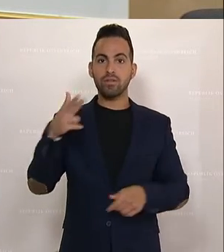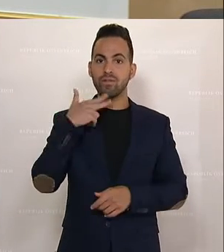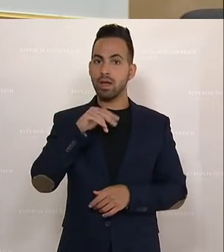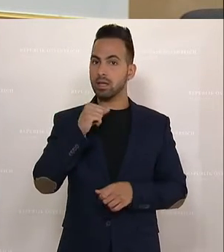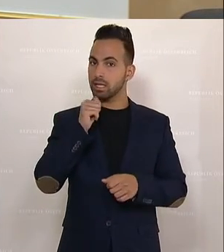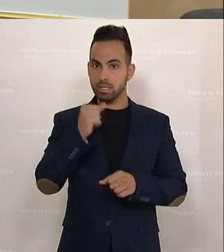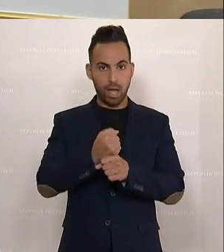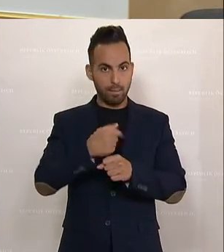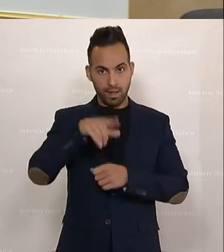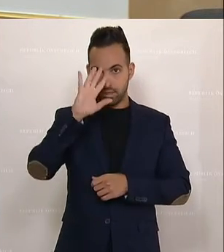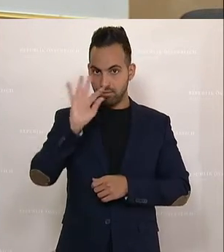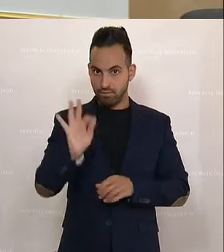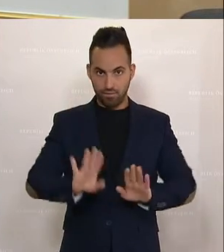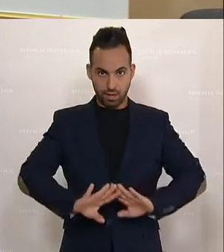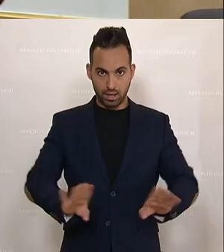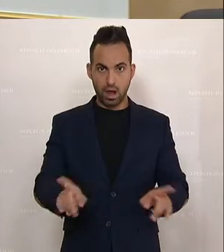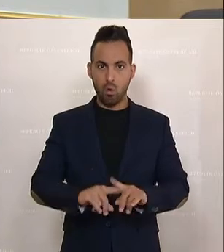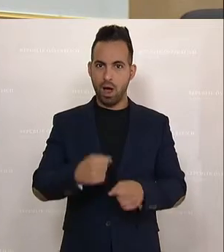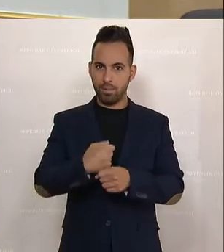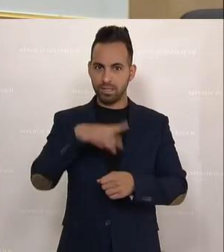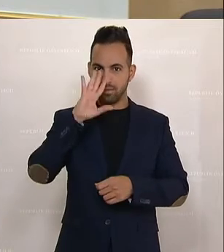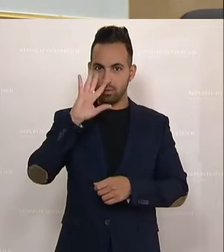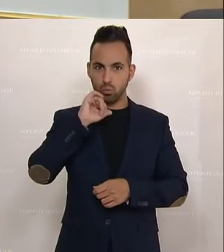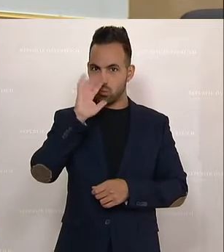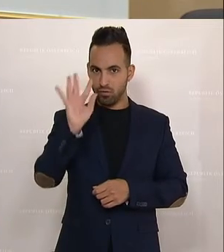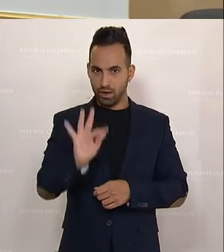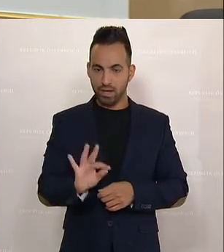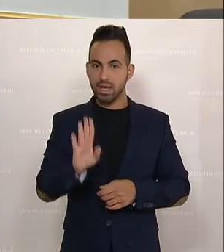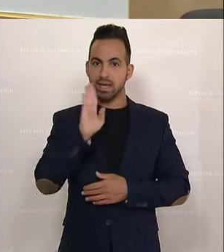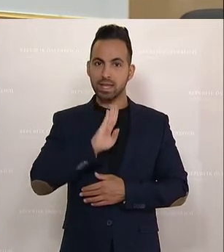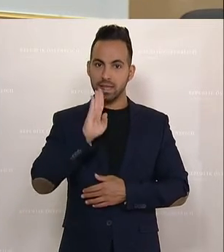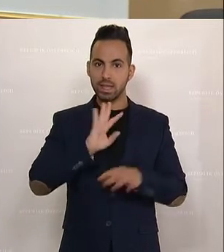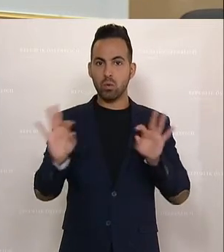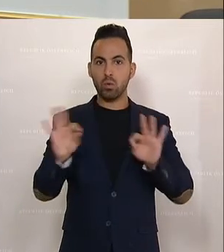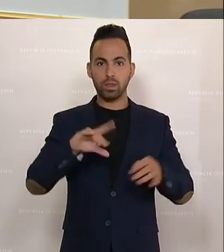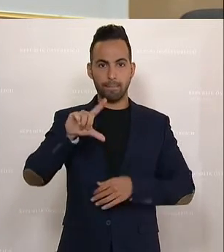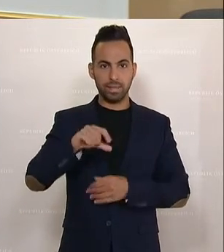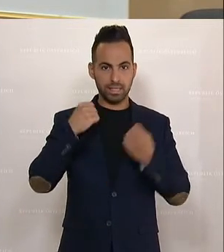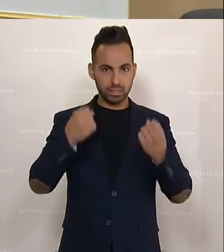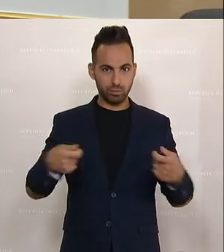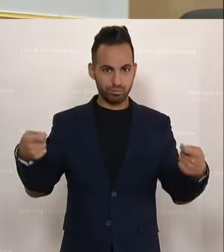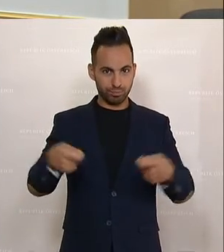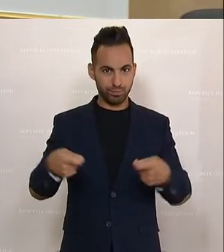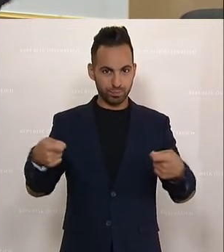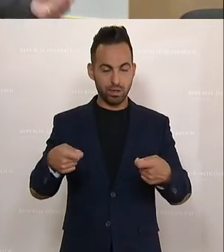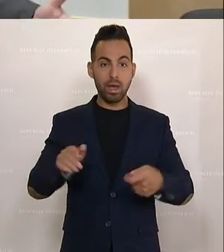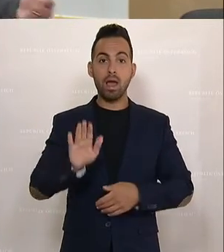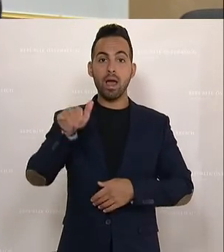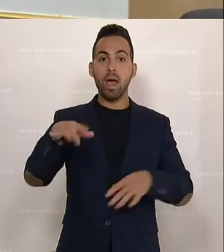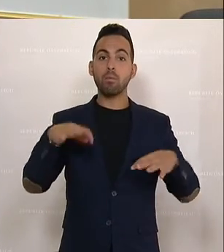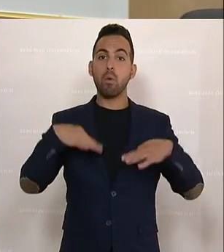arbeitsfähig sind und aufgrund dieser nicht mehr Arbeitsfähigkeit eine Rente oder Mindestsicherung beziehen, diese